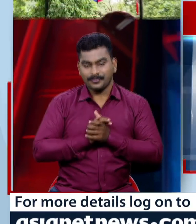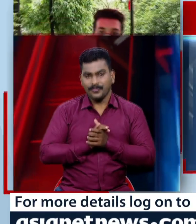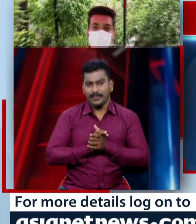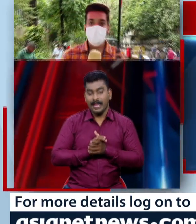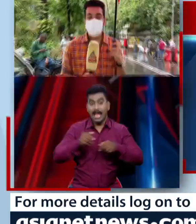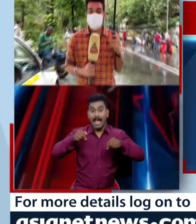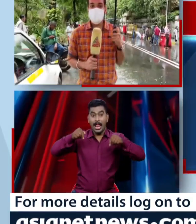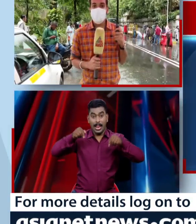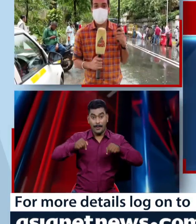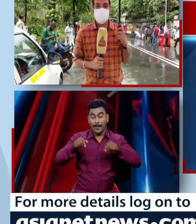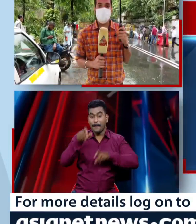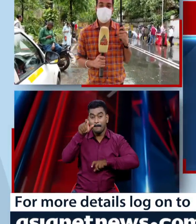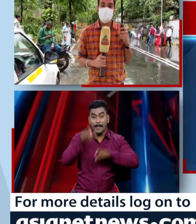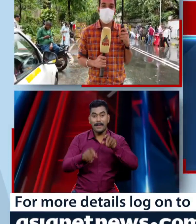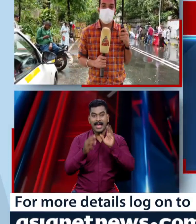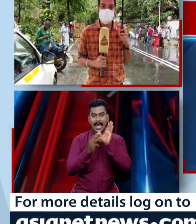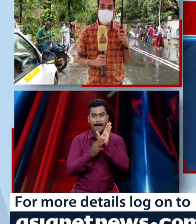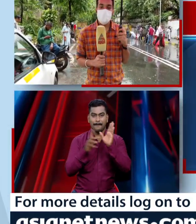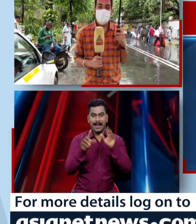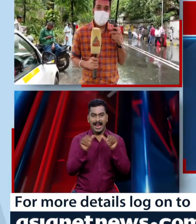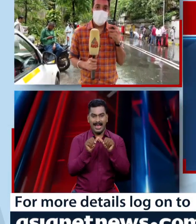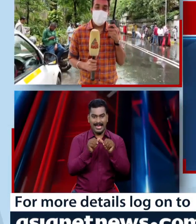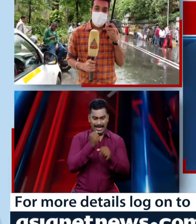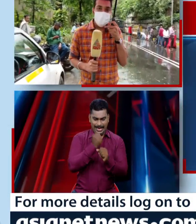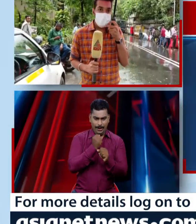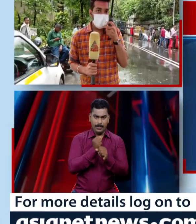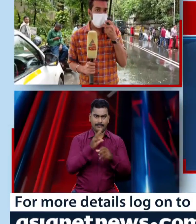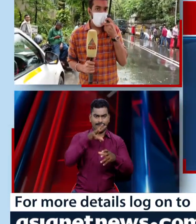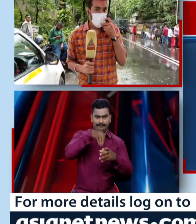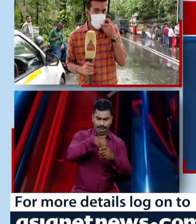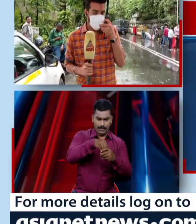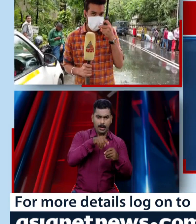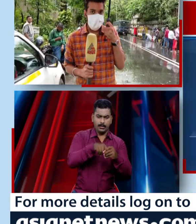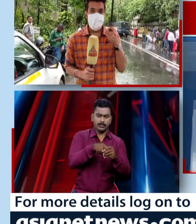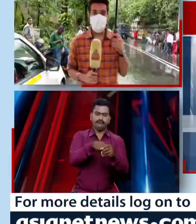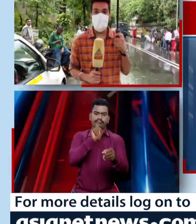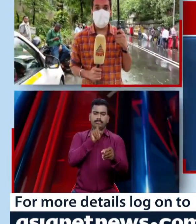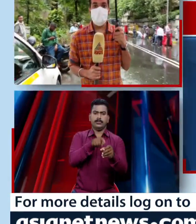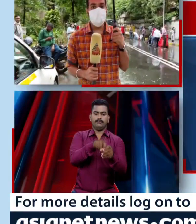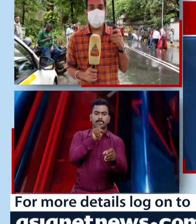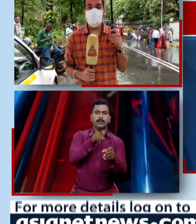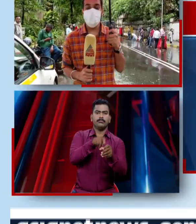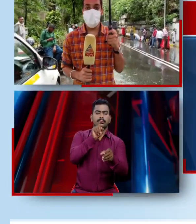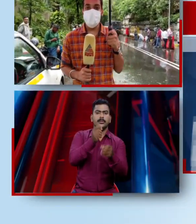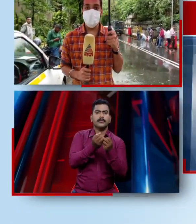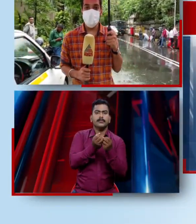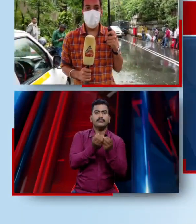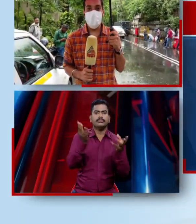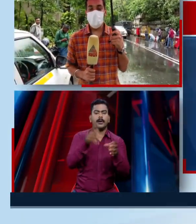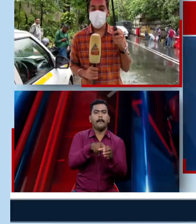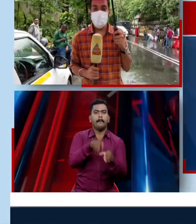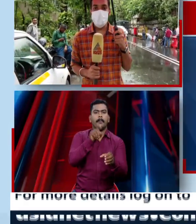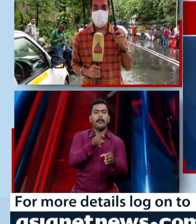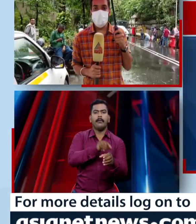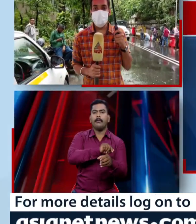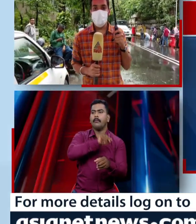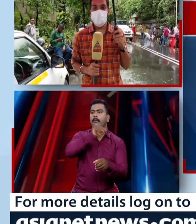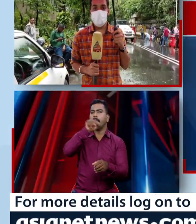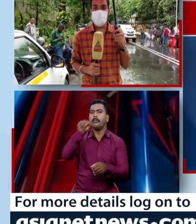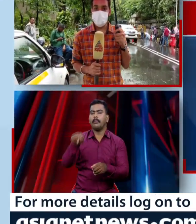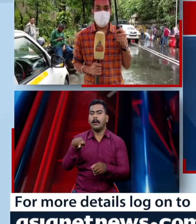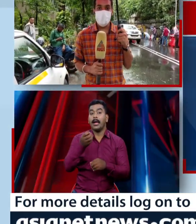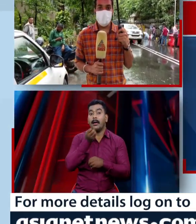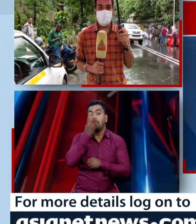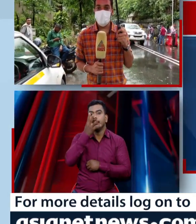ഇപ്പോൾ ഈ വിമത നീക്കങ്ങൾക്ക് നേതൃത്വം കൊടുക്കുന്ന ഏക്നാഥ് ഷിൻഡെക്കെതിരെ കടുത്ത നിലപാട് തുടക്കത്തിൽ ശിവസേന സ്വീകരിച്ചിരുന്നു. ഈ മുഖ്യമന്ത്രി വിളിച്ച